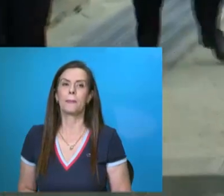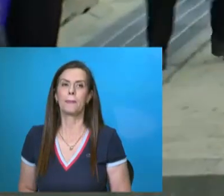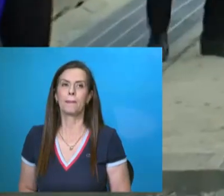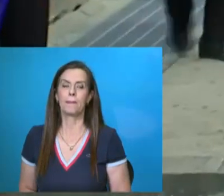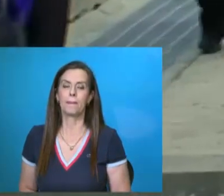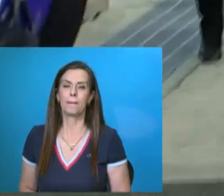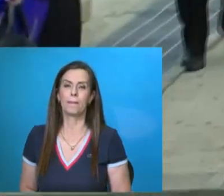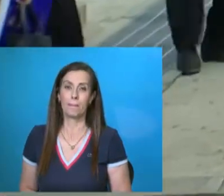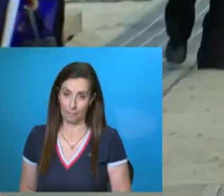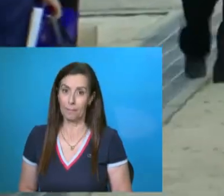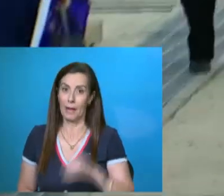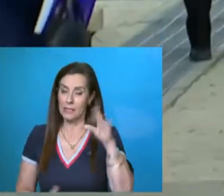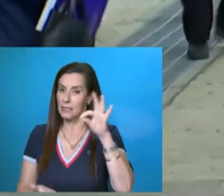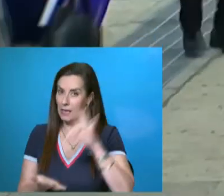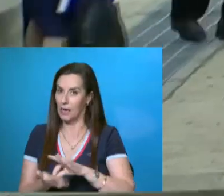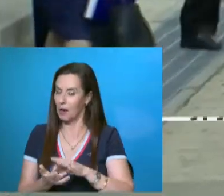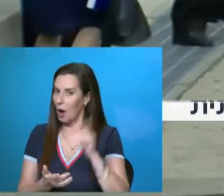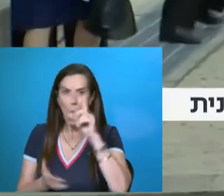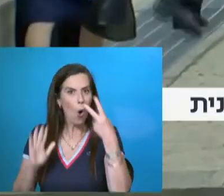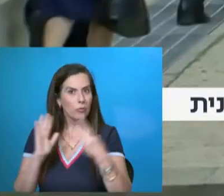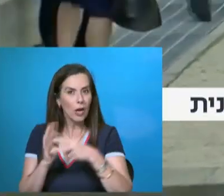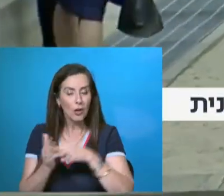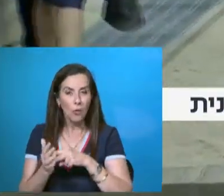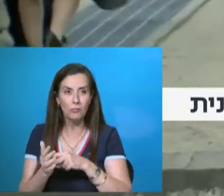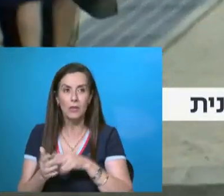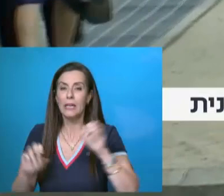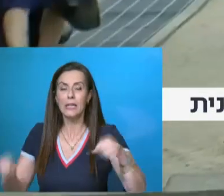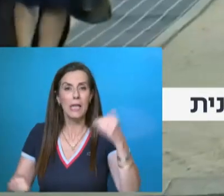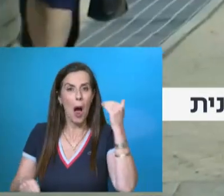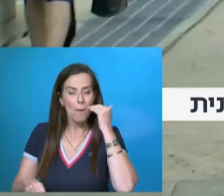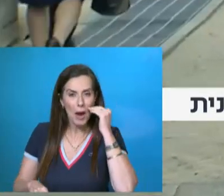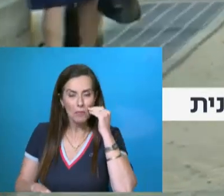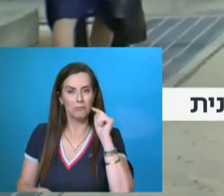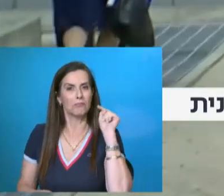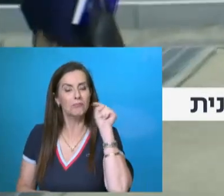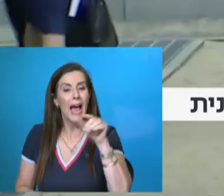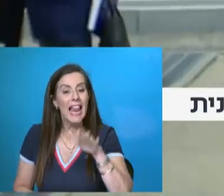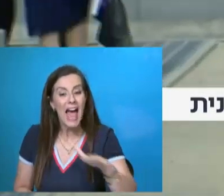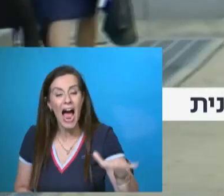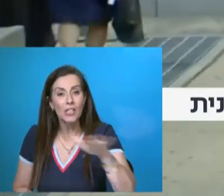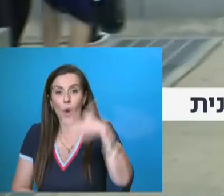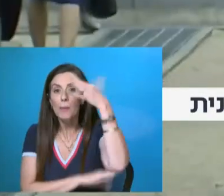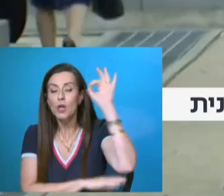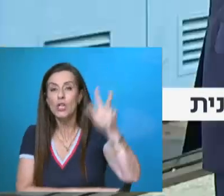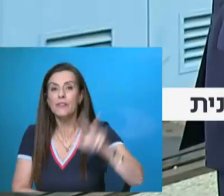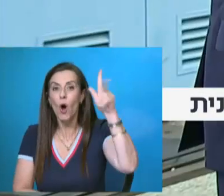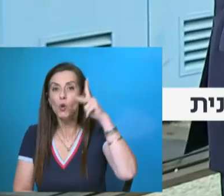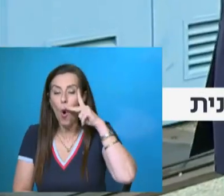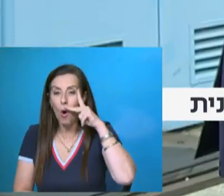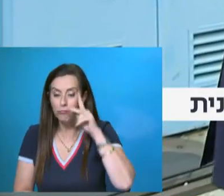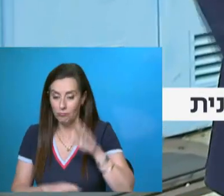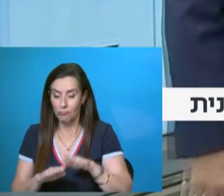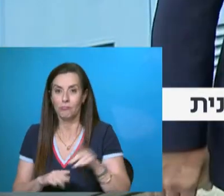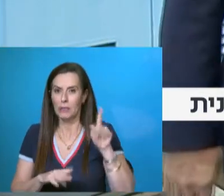זה היה הרגע המאוד לא מתוכנן שבו נכנס הנשיא דונלד טראמפ לשטחה של קוריאה הצפונית והכניס את מאבטחי